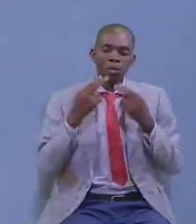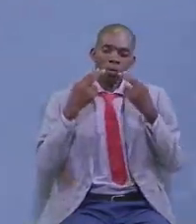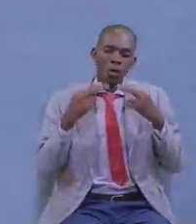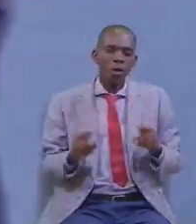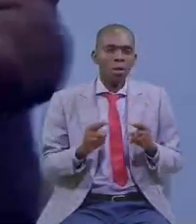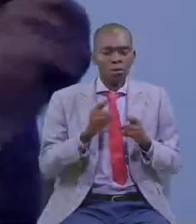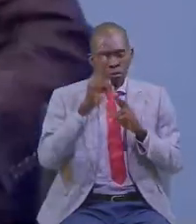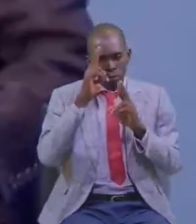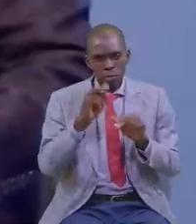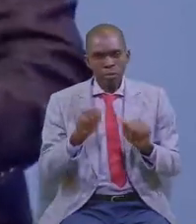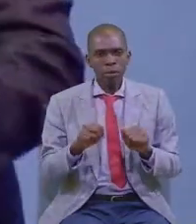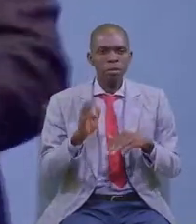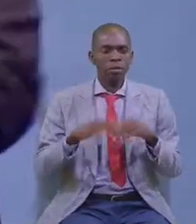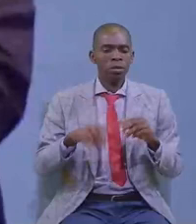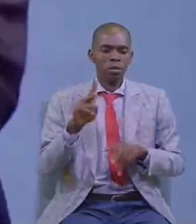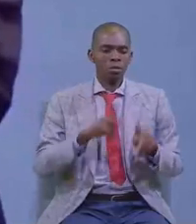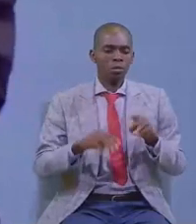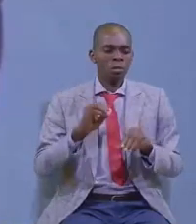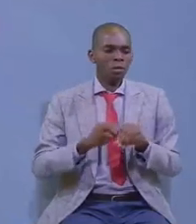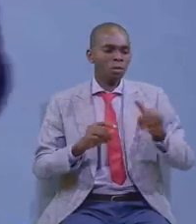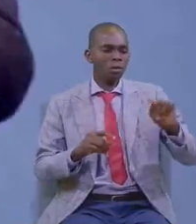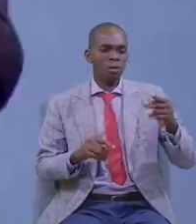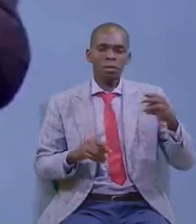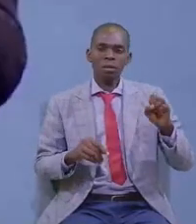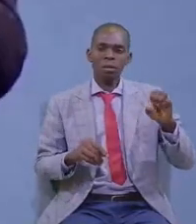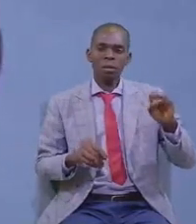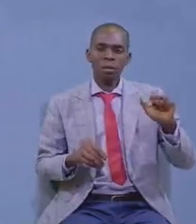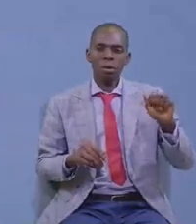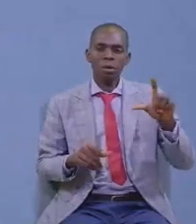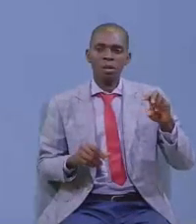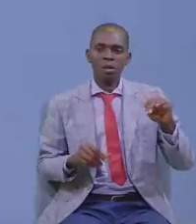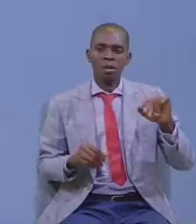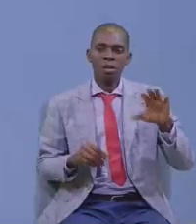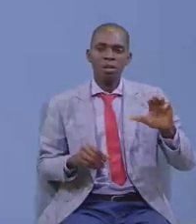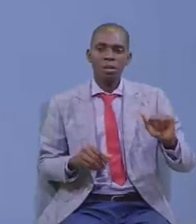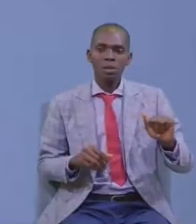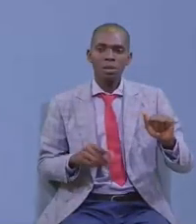Il dit que ces Juifs avaient des sentiments plus nobles que ceux de Thessalonique.